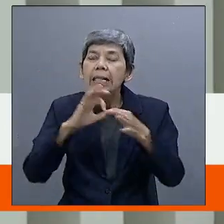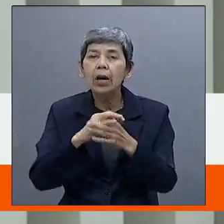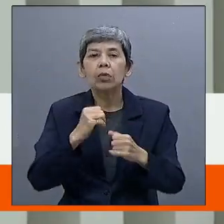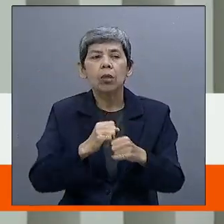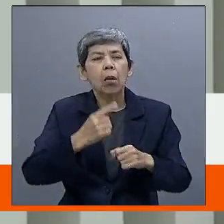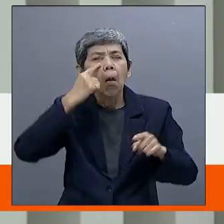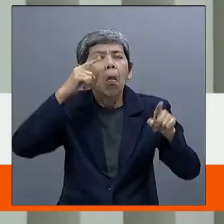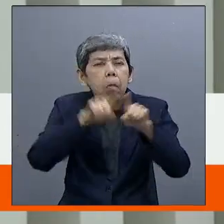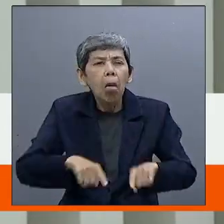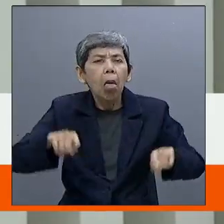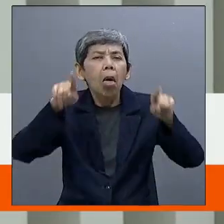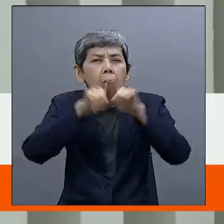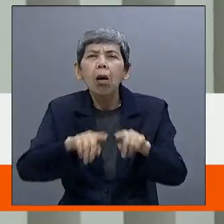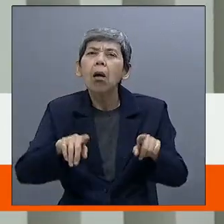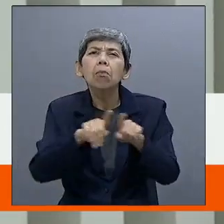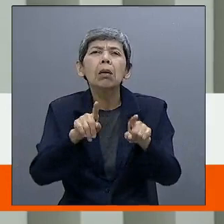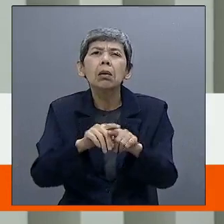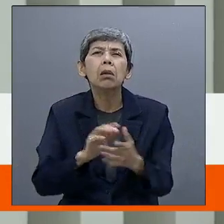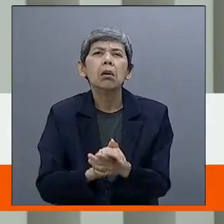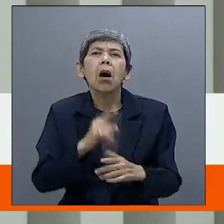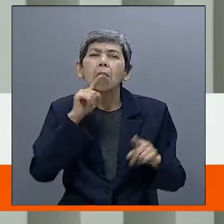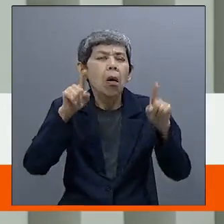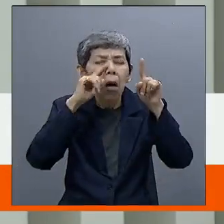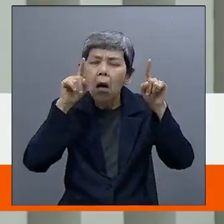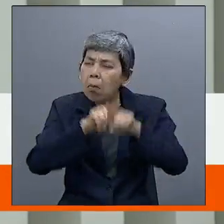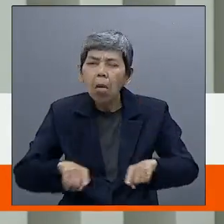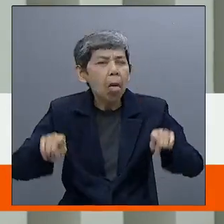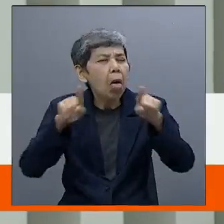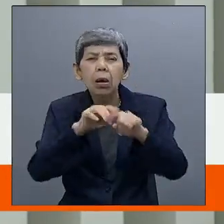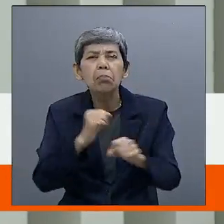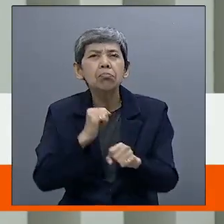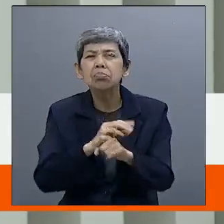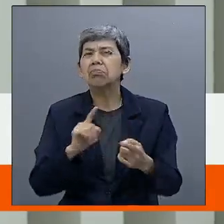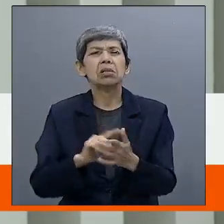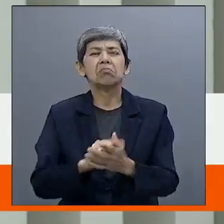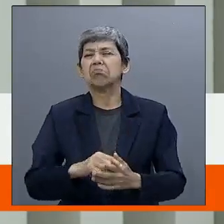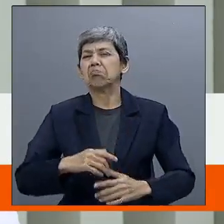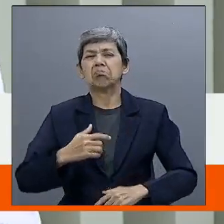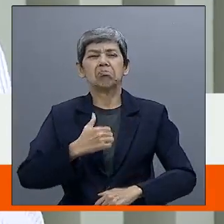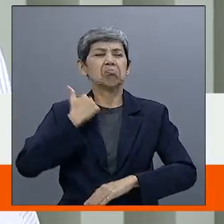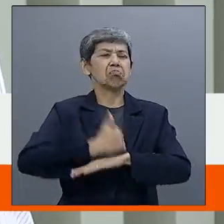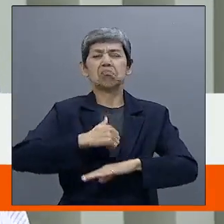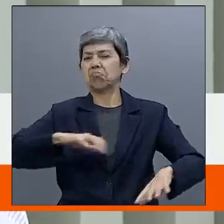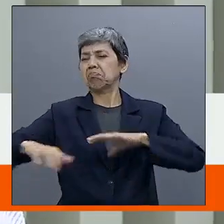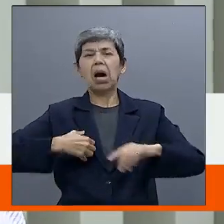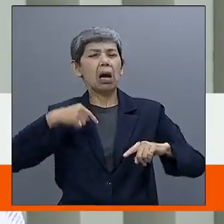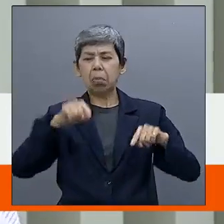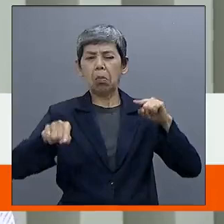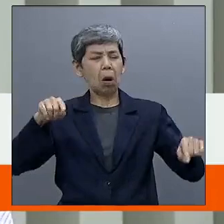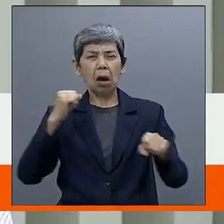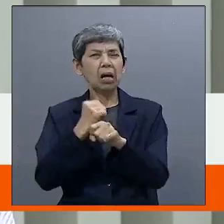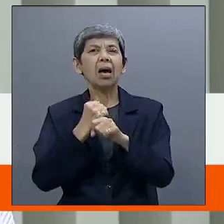ซ้ำระบอบที่อาจารย์เกษียณเรียกว่าเสมือนสมบูรณาญาสิทธิราชนะซึ่งมันจึงนำมา